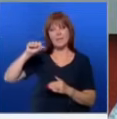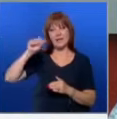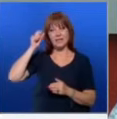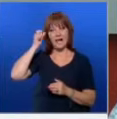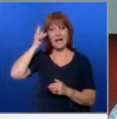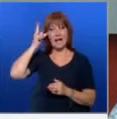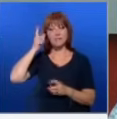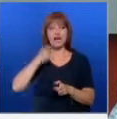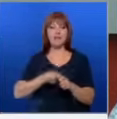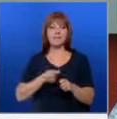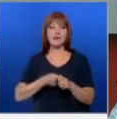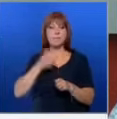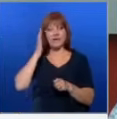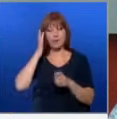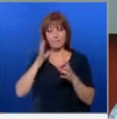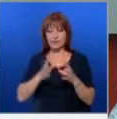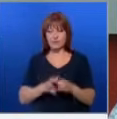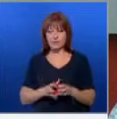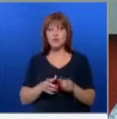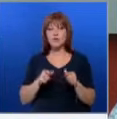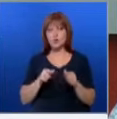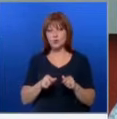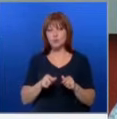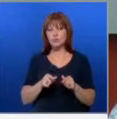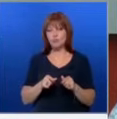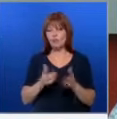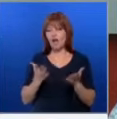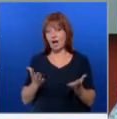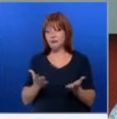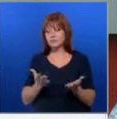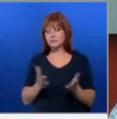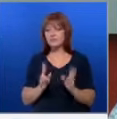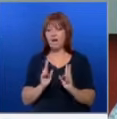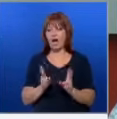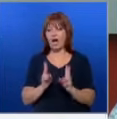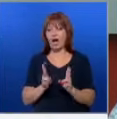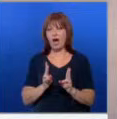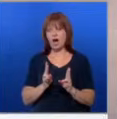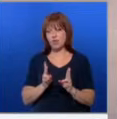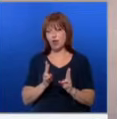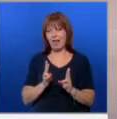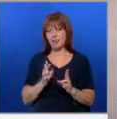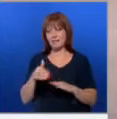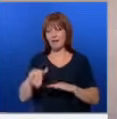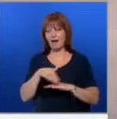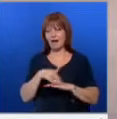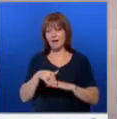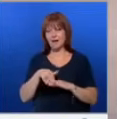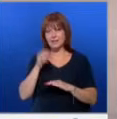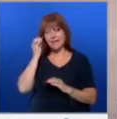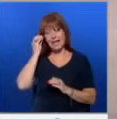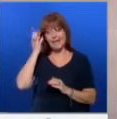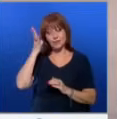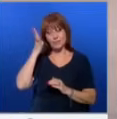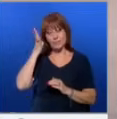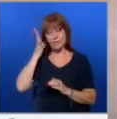направи правителство, което, разбира се, да не прекрачва границите на разумните компромиси. Държавният глава до дни